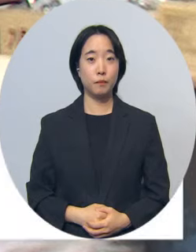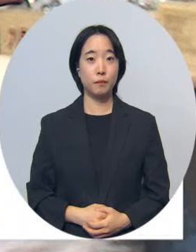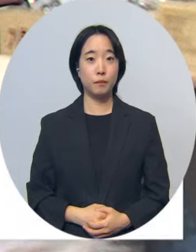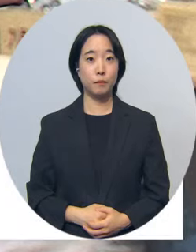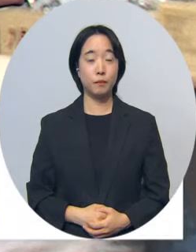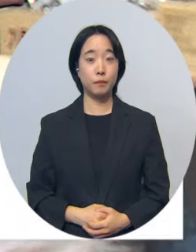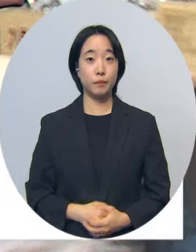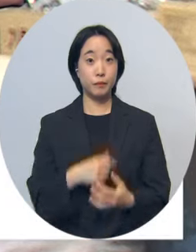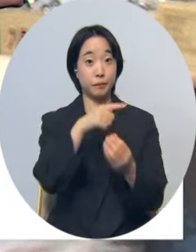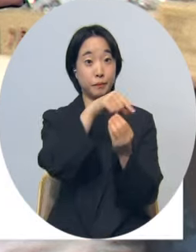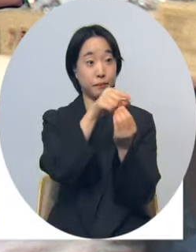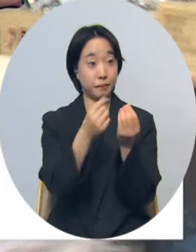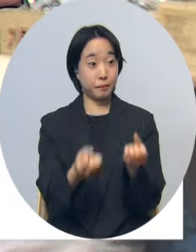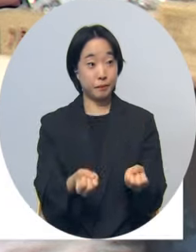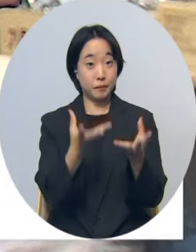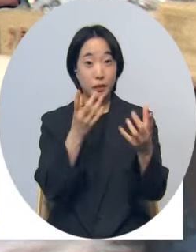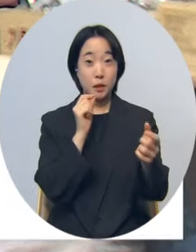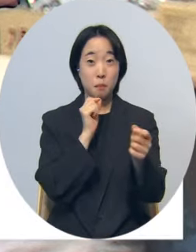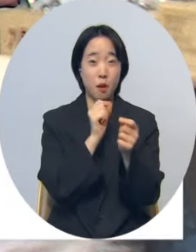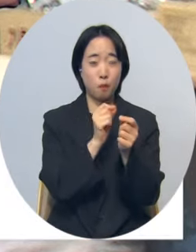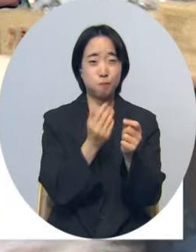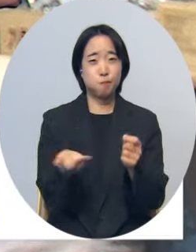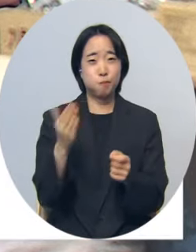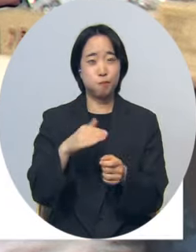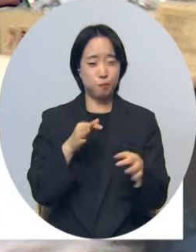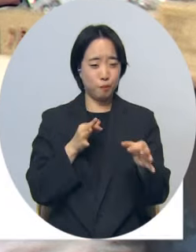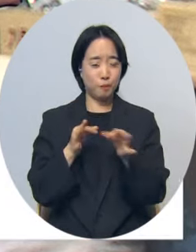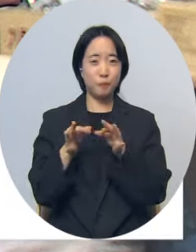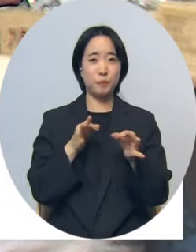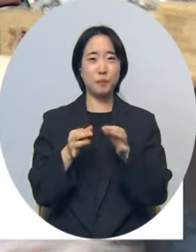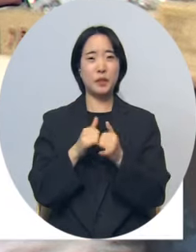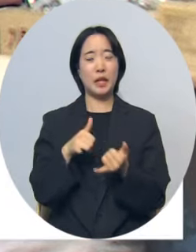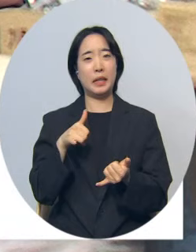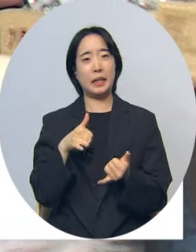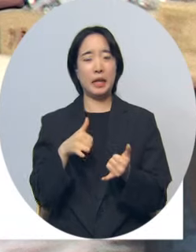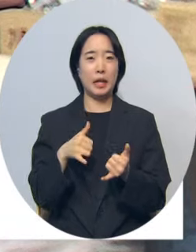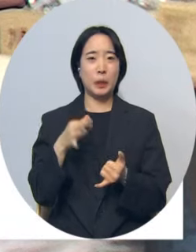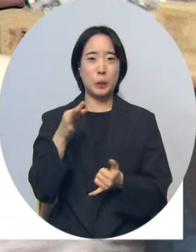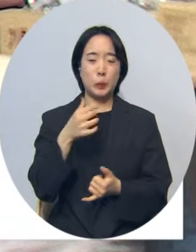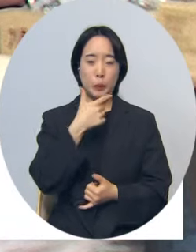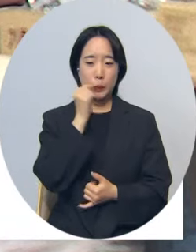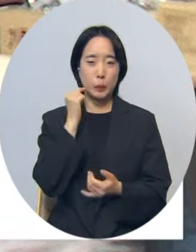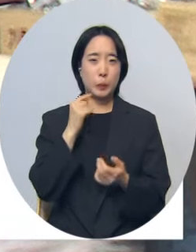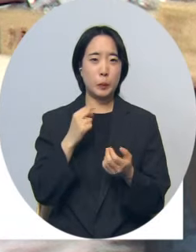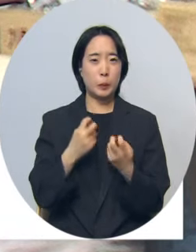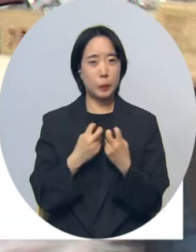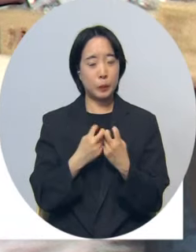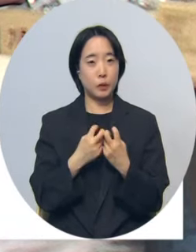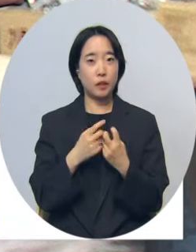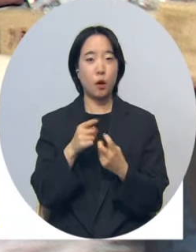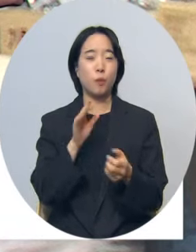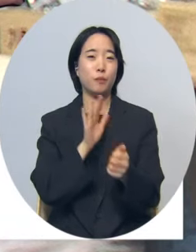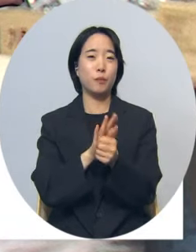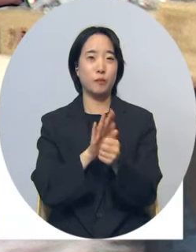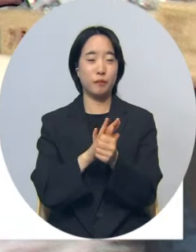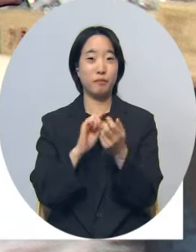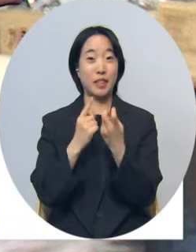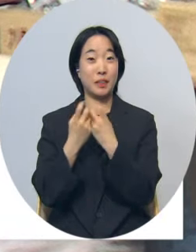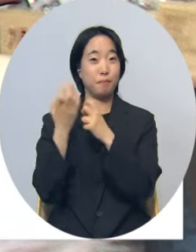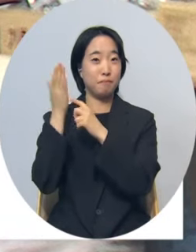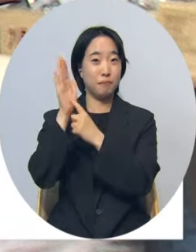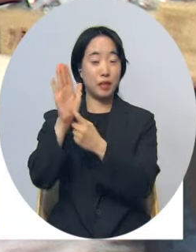추석을 앞두고 자금 사정이 빠듯한 소상공인과 중소기업에 대한 지원책도 마련됐는데요. 43조 원